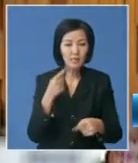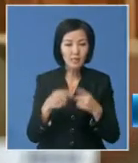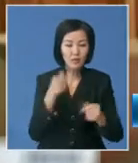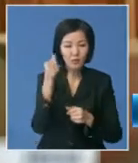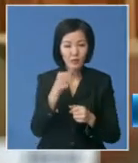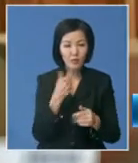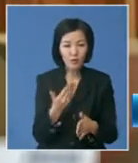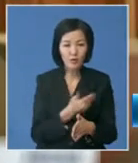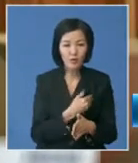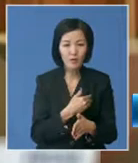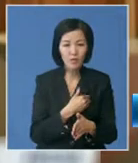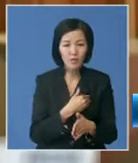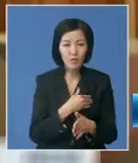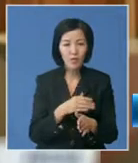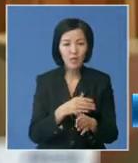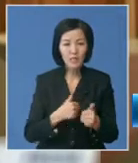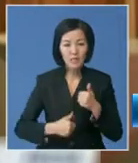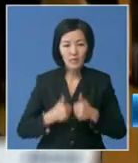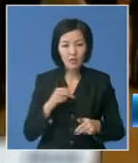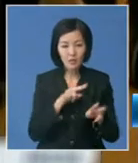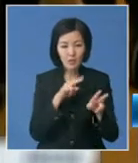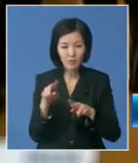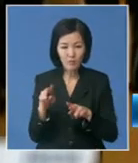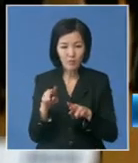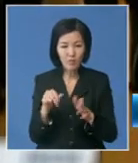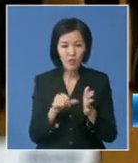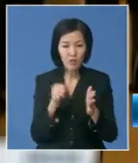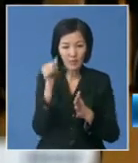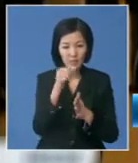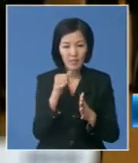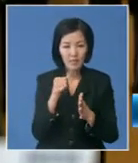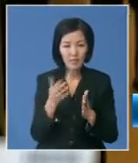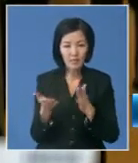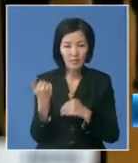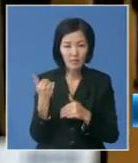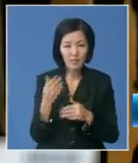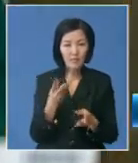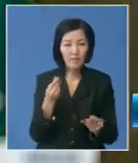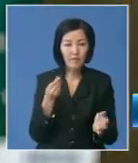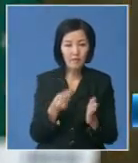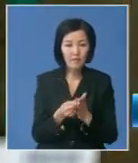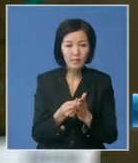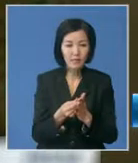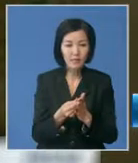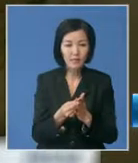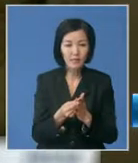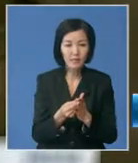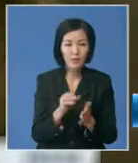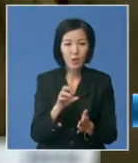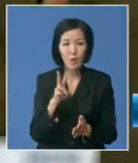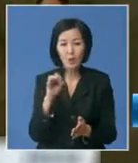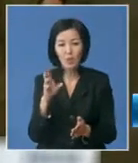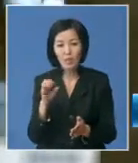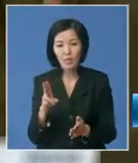намерены получить статус наблюдателя кстати 6 лет назад вашингтон отказался финансировать юнеско после принятия в ее ряды